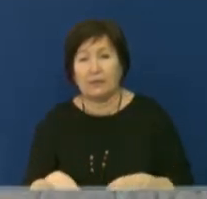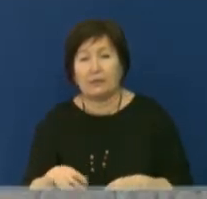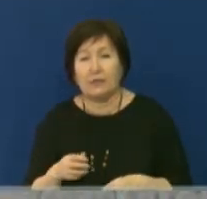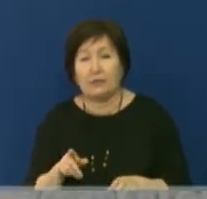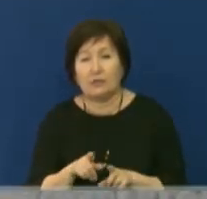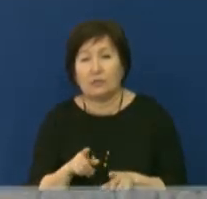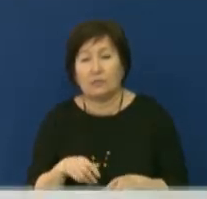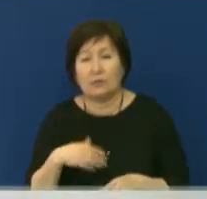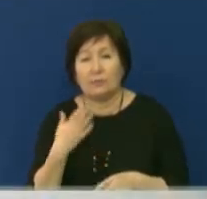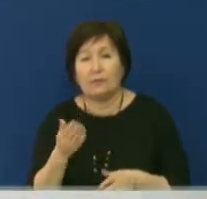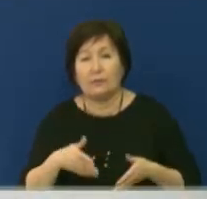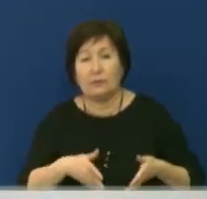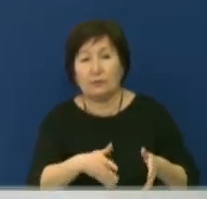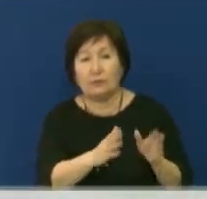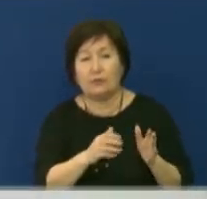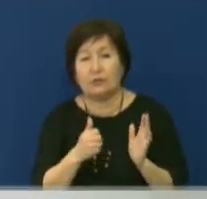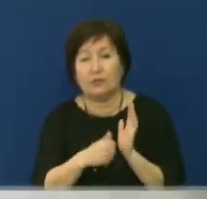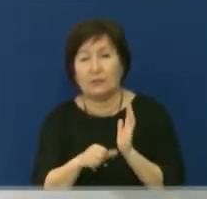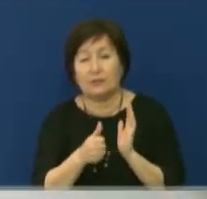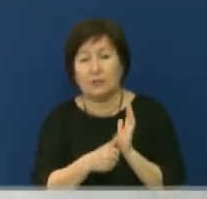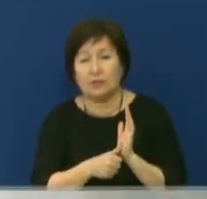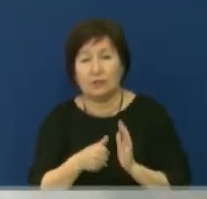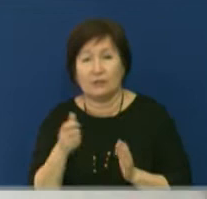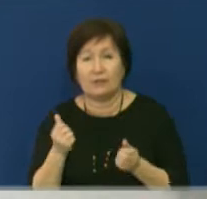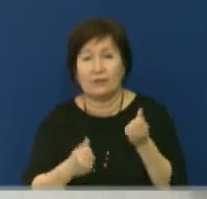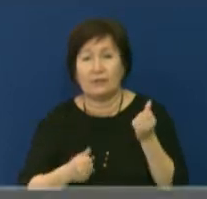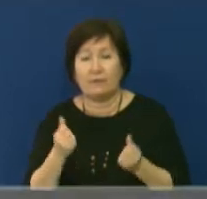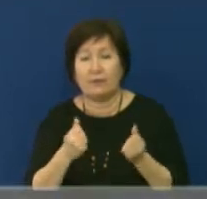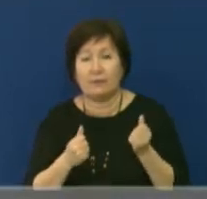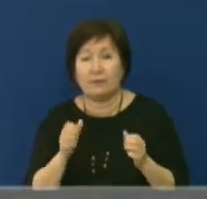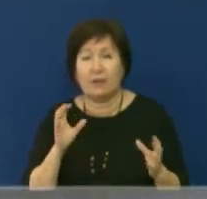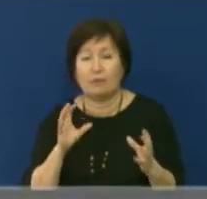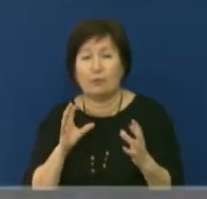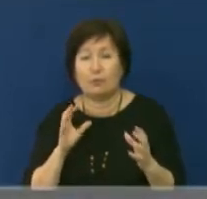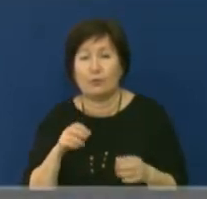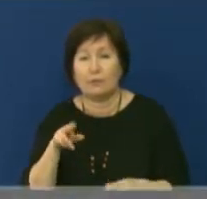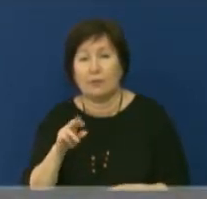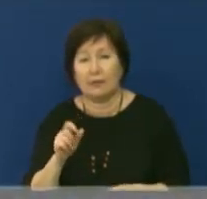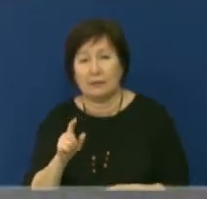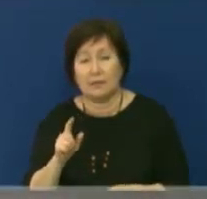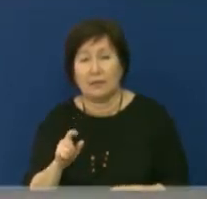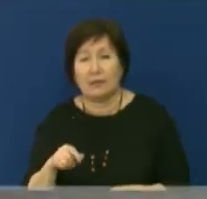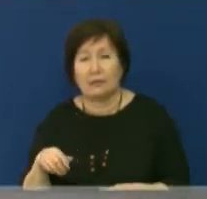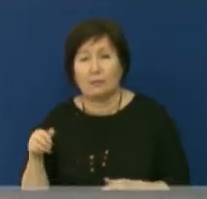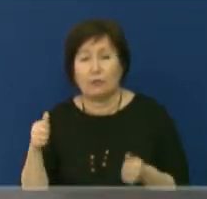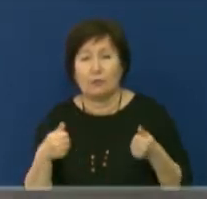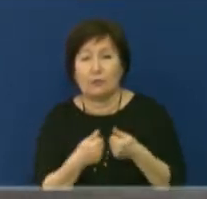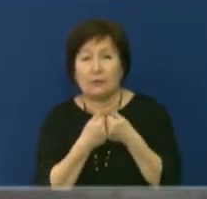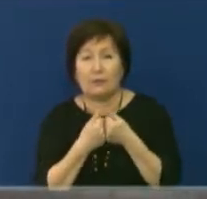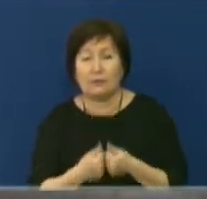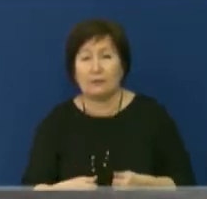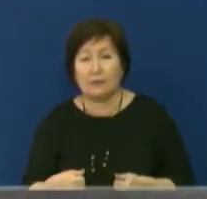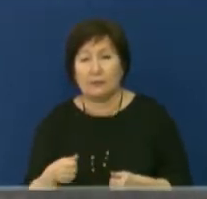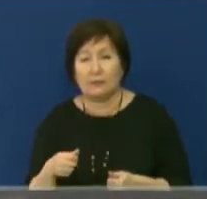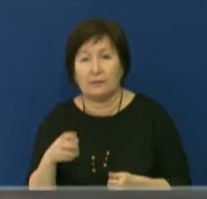по направлению Семей-Талица 66-летний водитель автобуса марки ПАЗ допустил наезд на находящегося на проезжей части